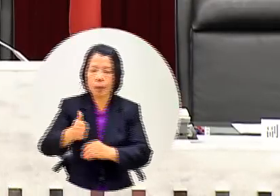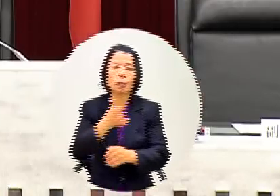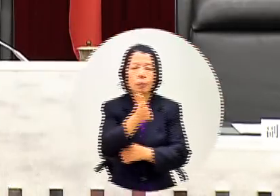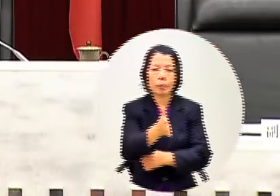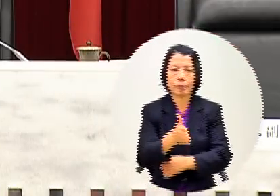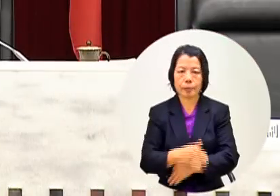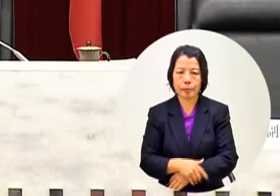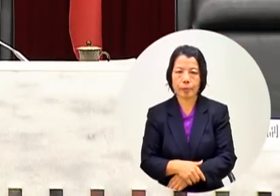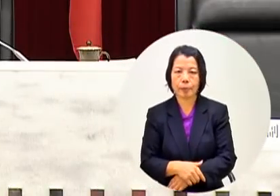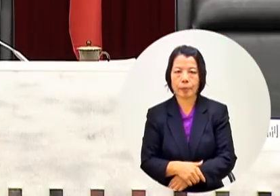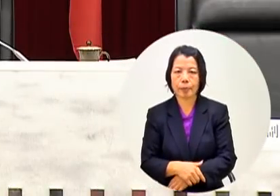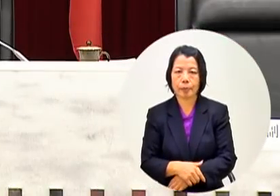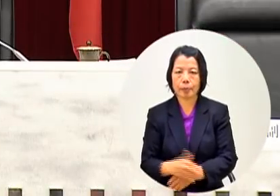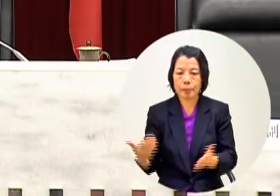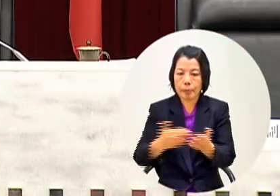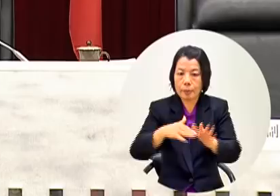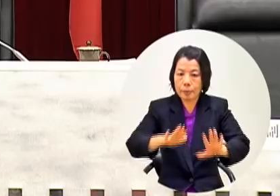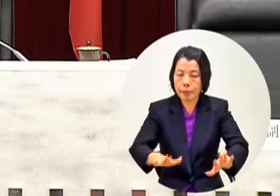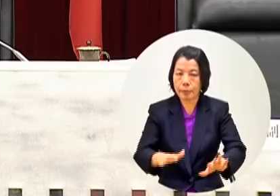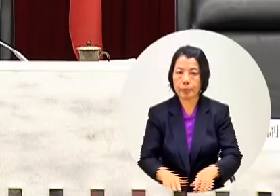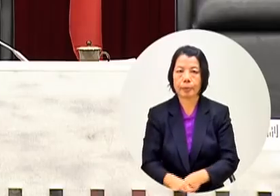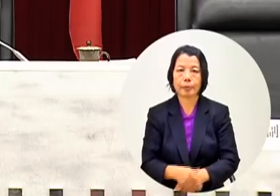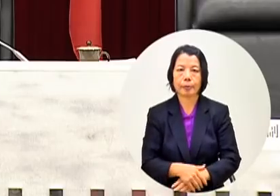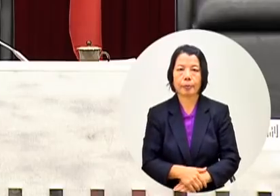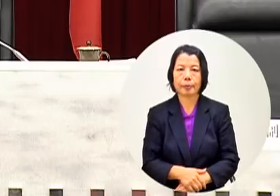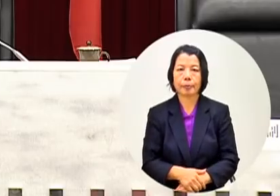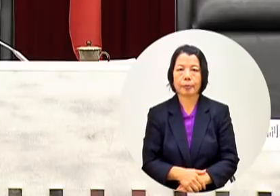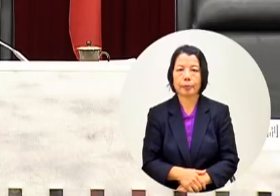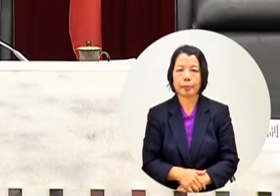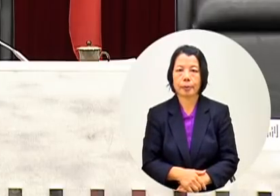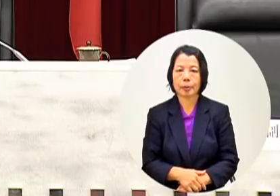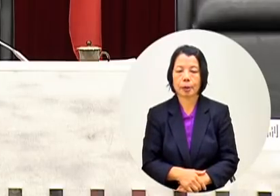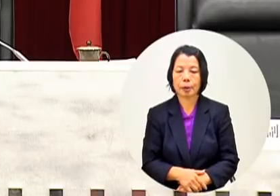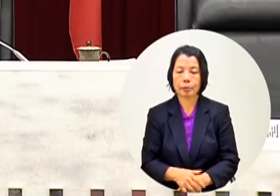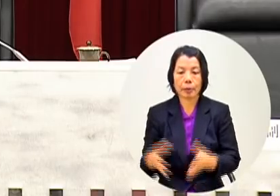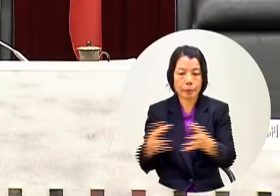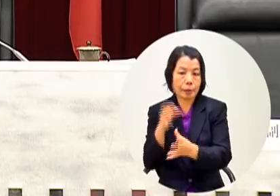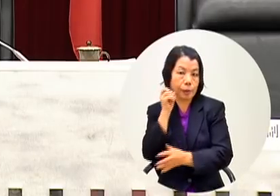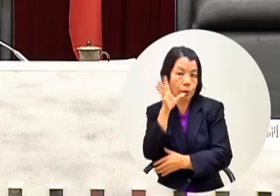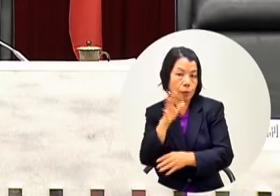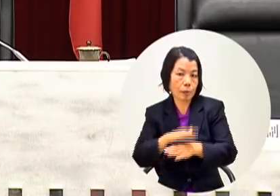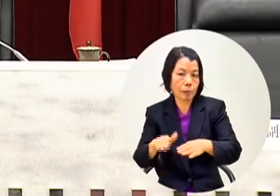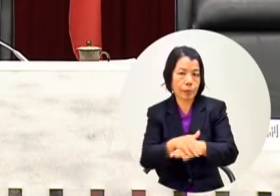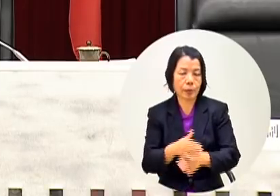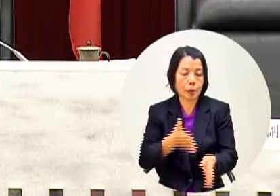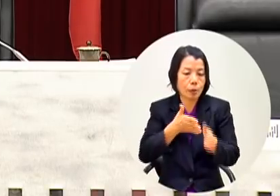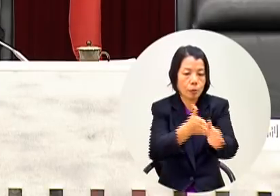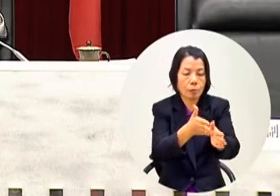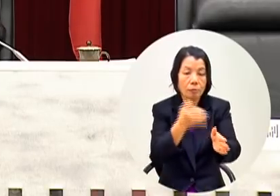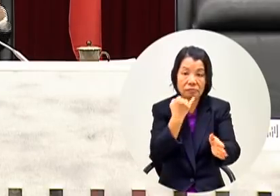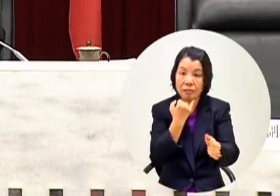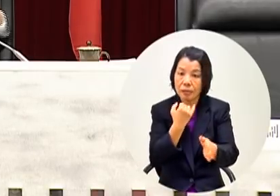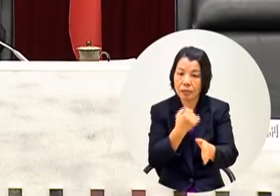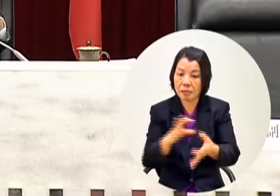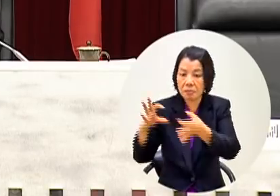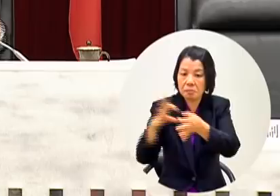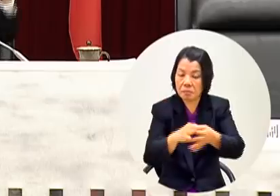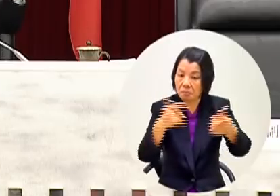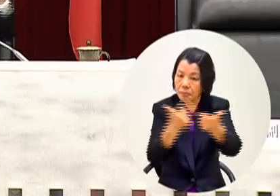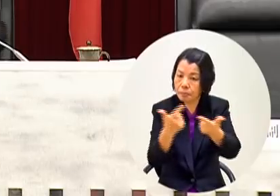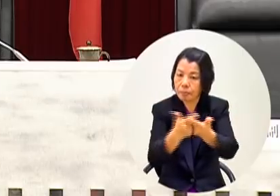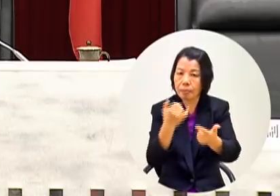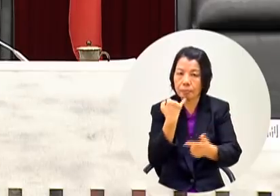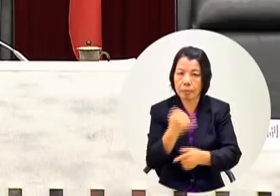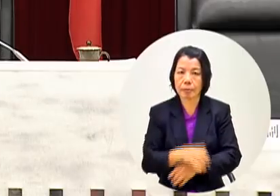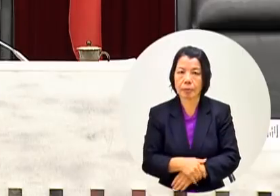迄会当共融袂？车厢啊，新入来车厢含旧的，安尼到底会当合作伙袂？